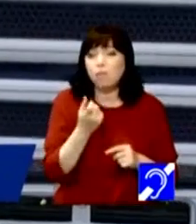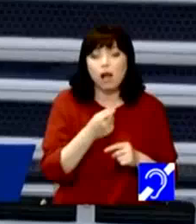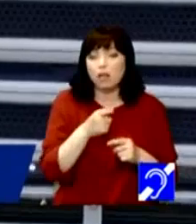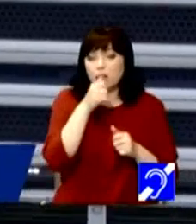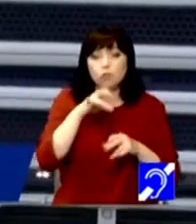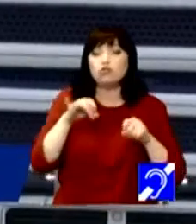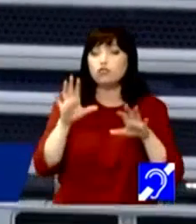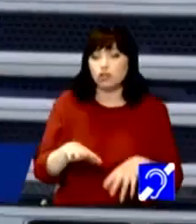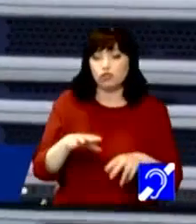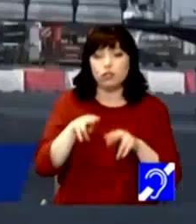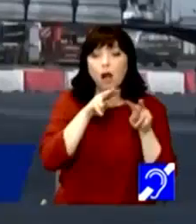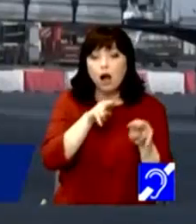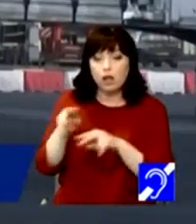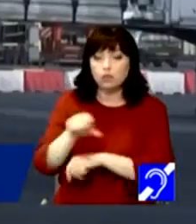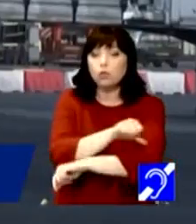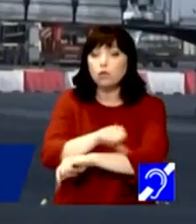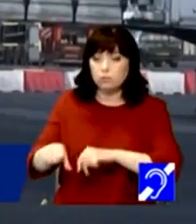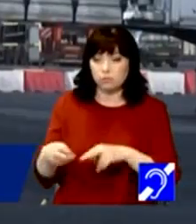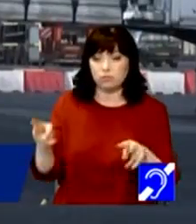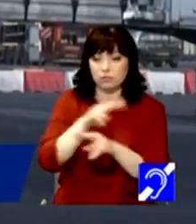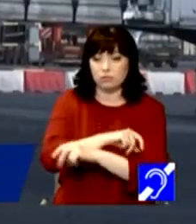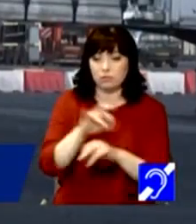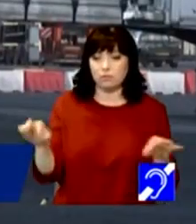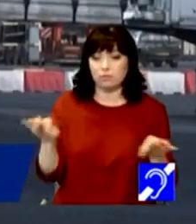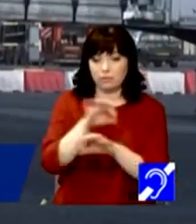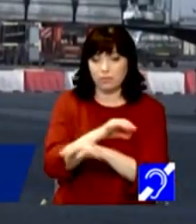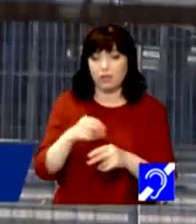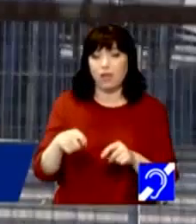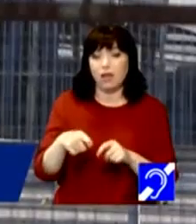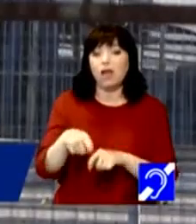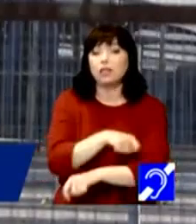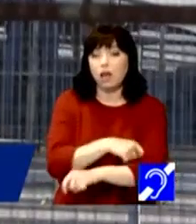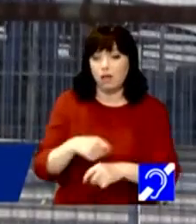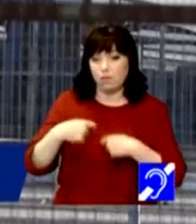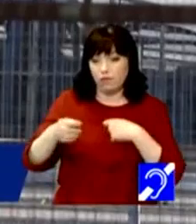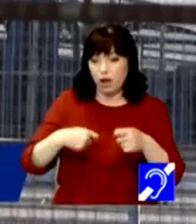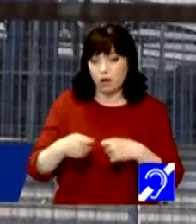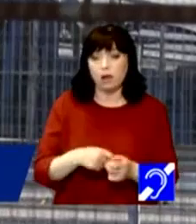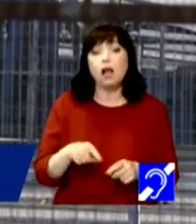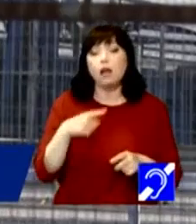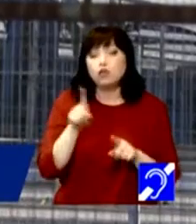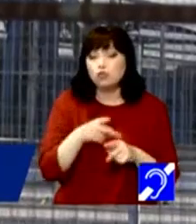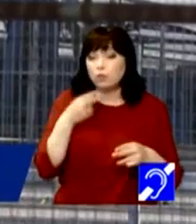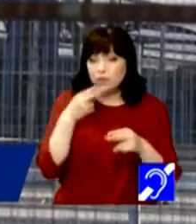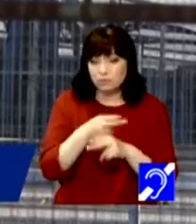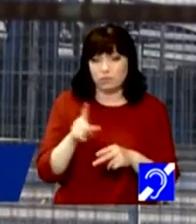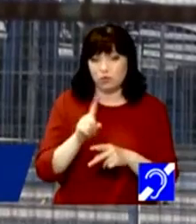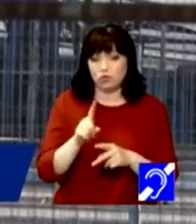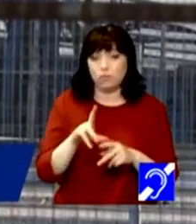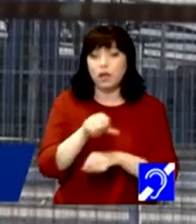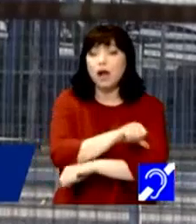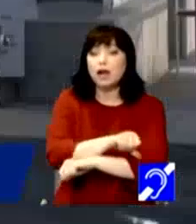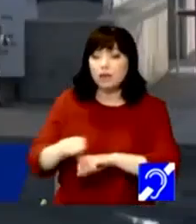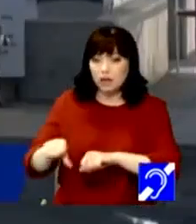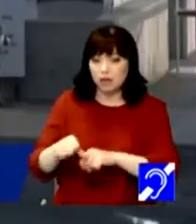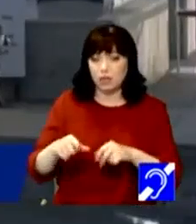controlului transportului de mărfuri între Marea Britanie și provincia sa Irlanda de Nord. Potrivit protocolului, pentru a preveni o reintroducere introducerea frontierei